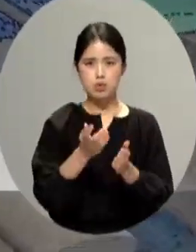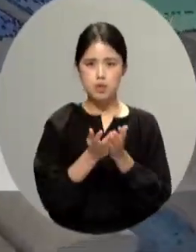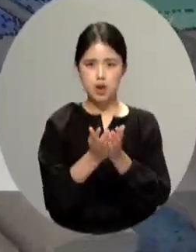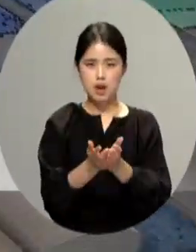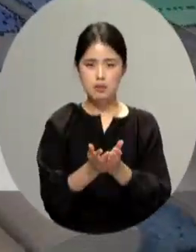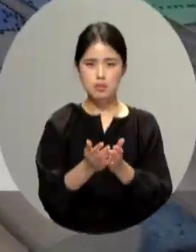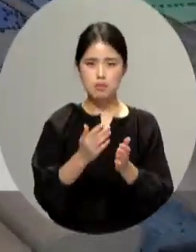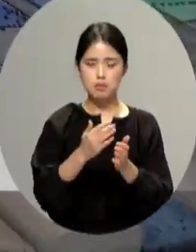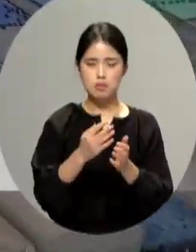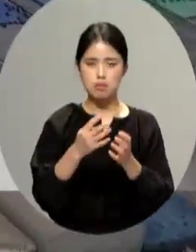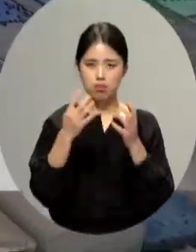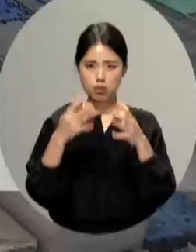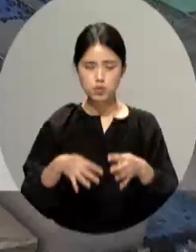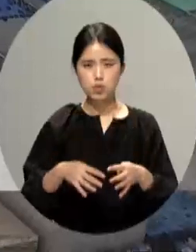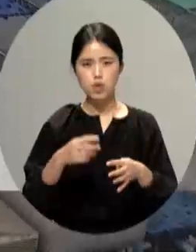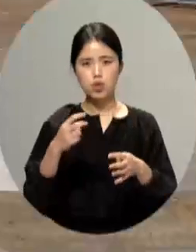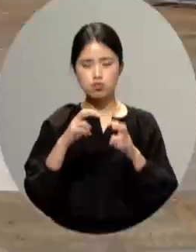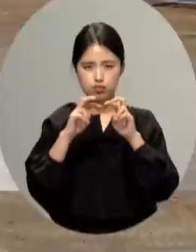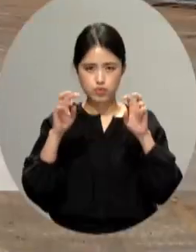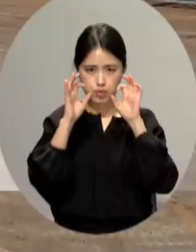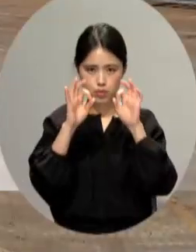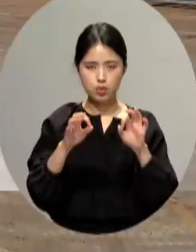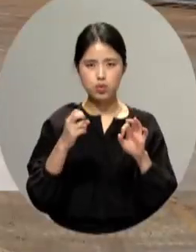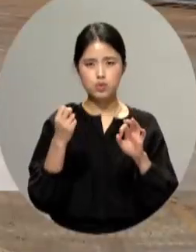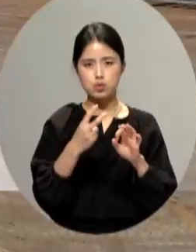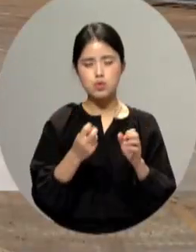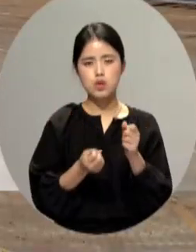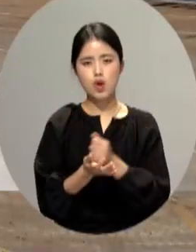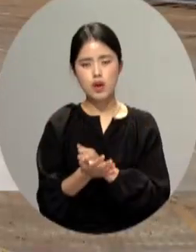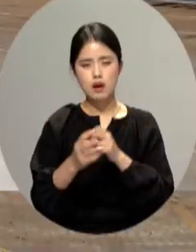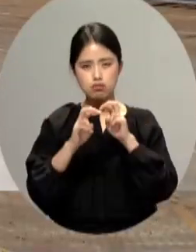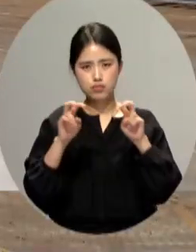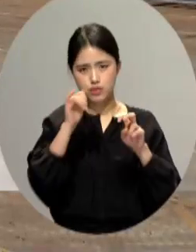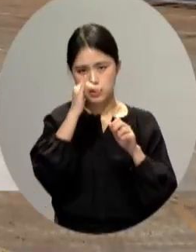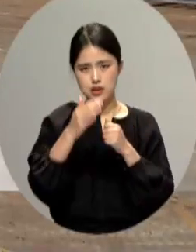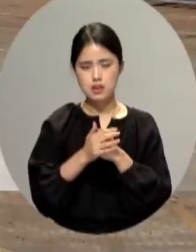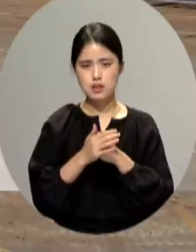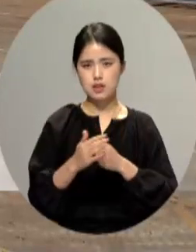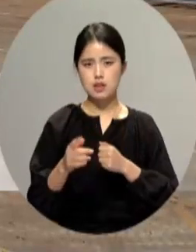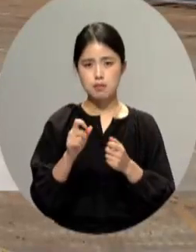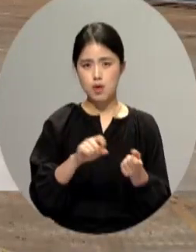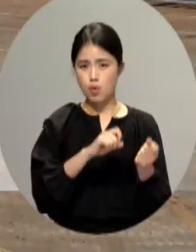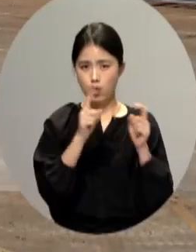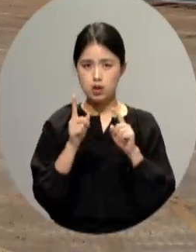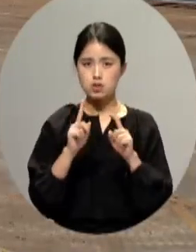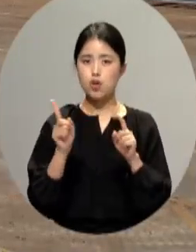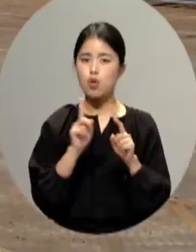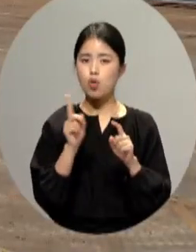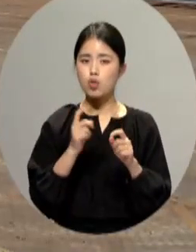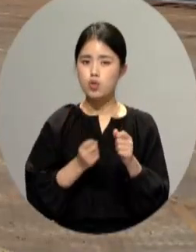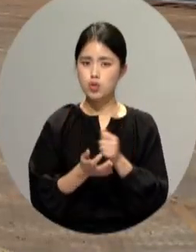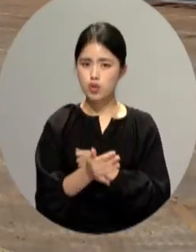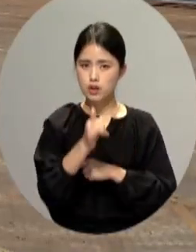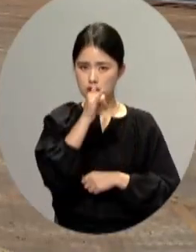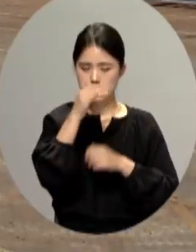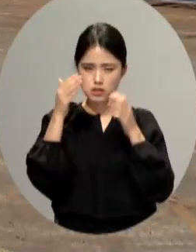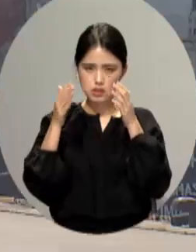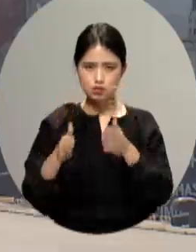석 항만정책 단일화 영향분석 등이 포함 항만 활성화에 어떤 영향을 미칠지 주목됩니다